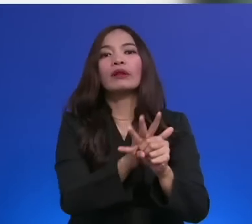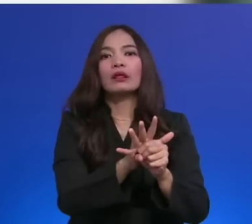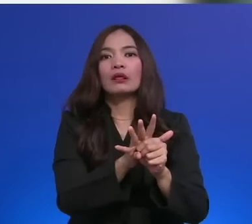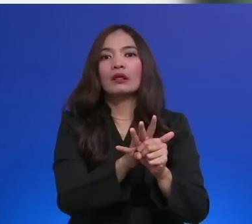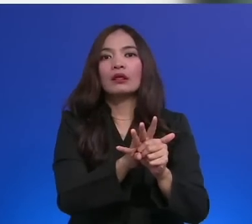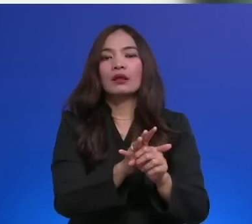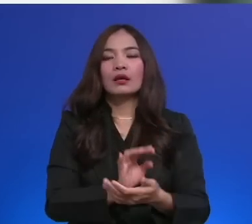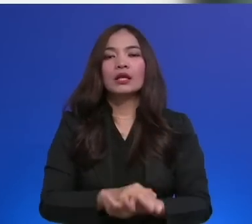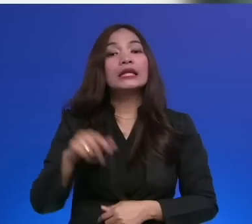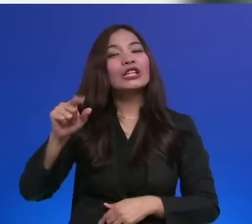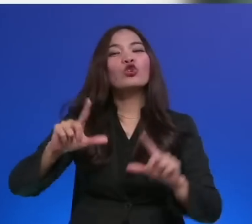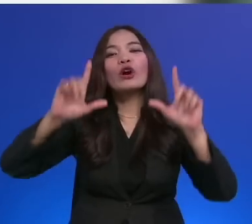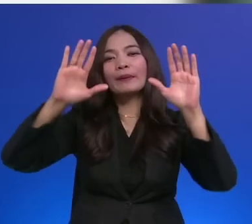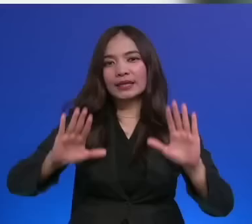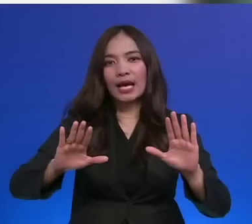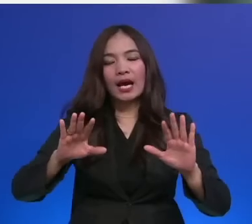saudaraku. Dan ini